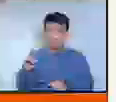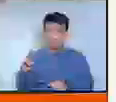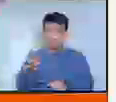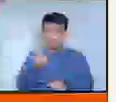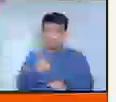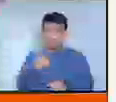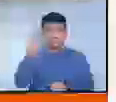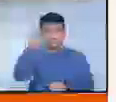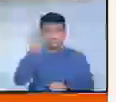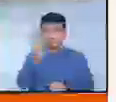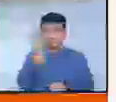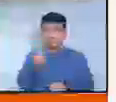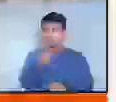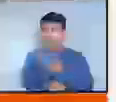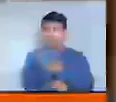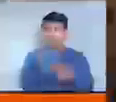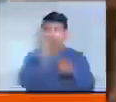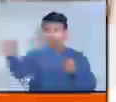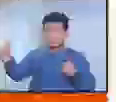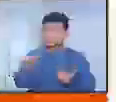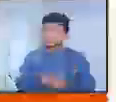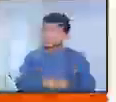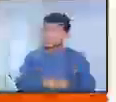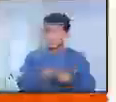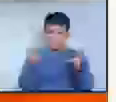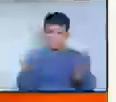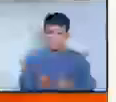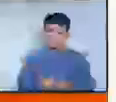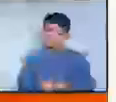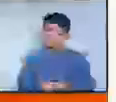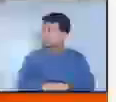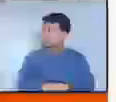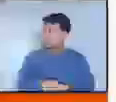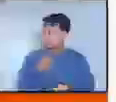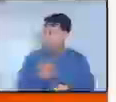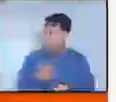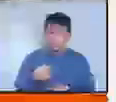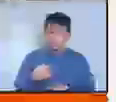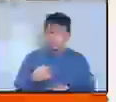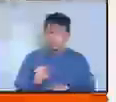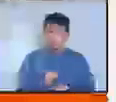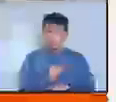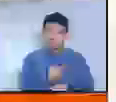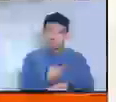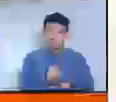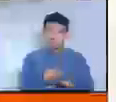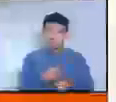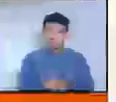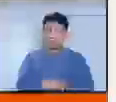magkamood po. Isipin ko na lang na doon sila sa malayong lugar para hindi ako masyado makuhan ba